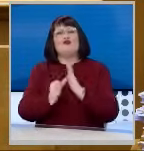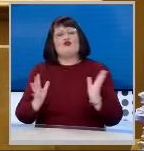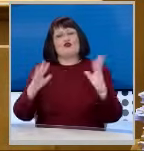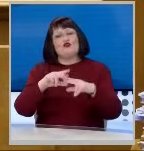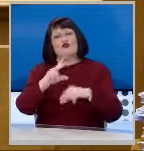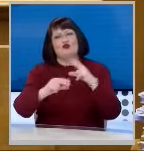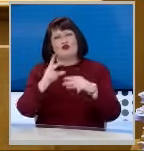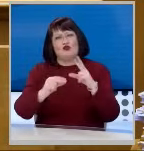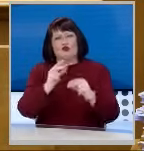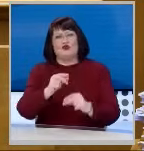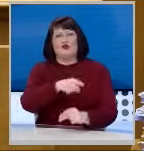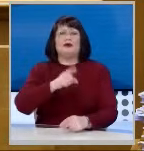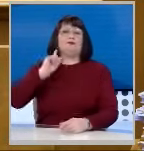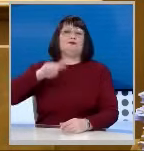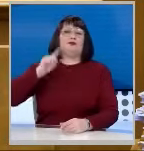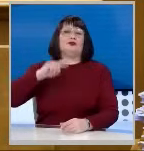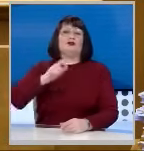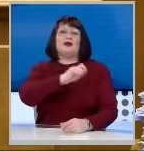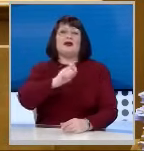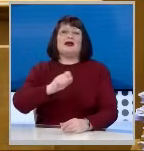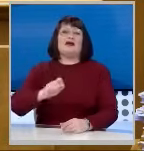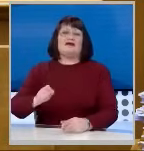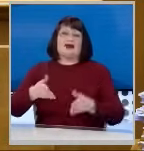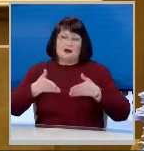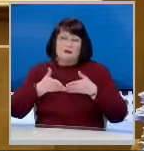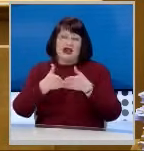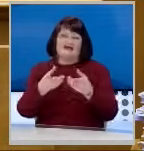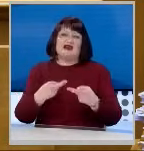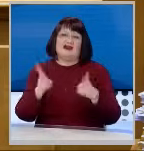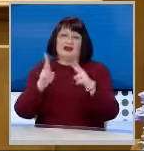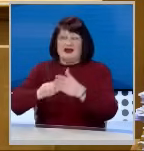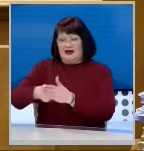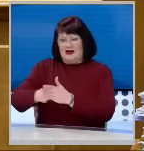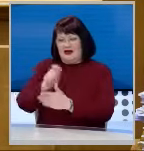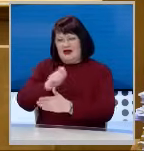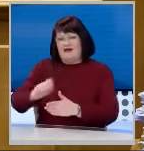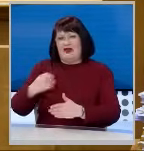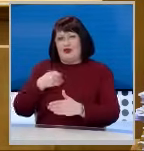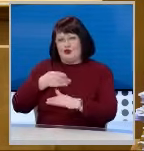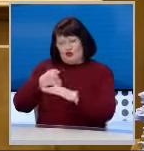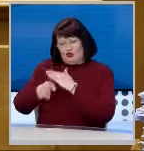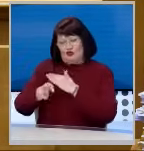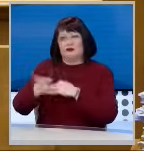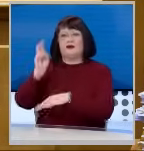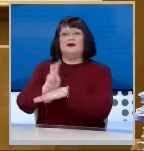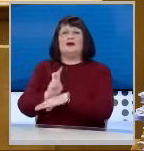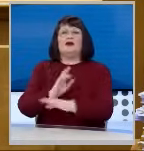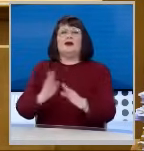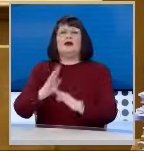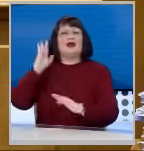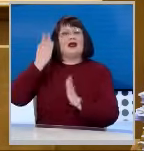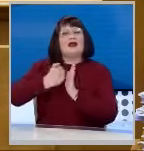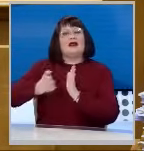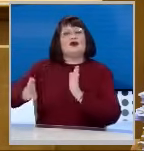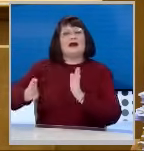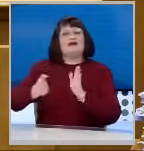βουλής ότι έχετε παραβιάσει τα γραφεία της πλεύσης ελευθερίας και μάλιστα το γραφείο όπου φυλάσσεται η δικογραφία των